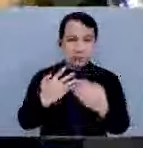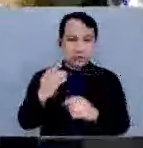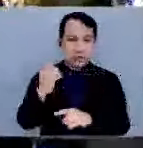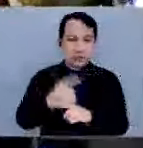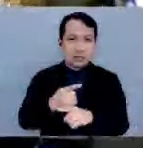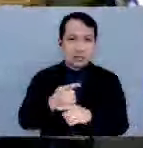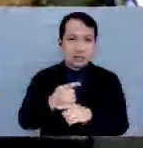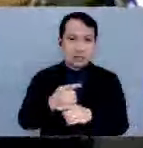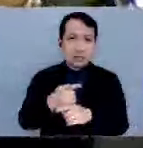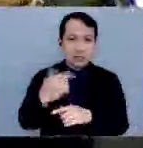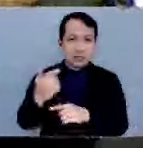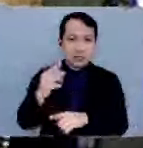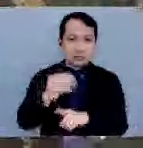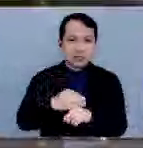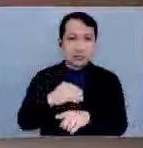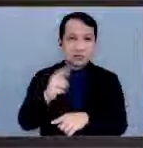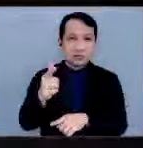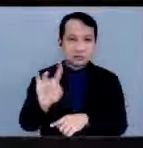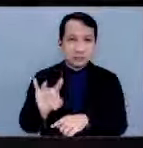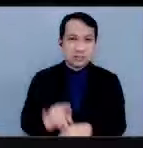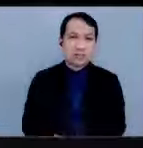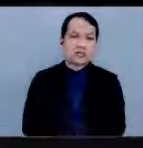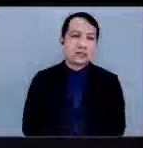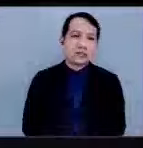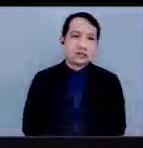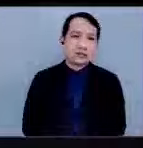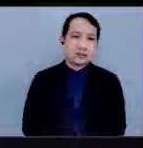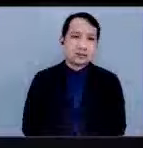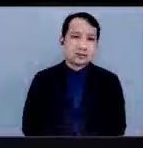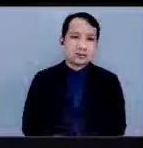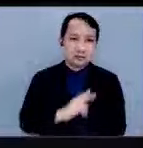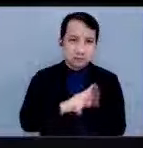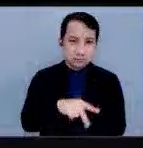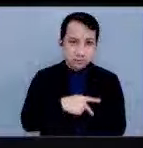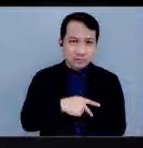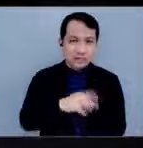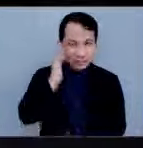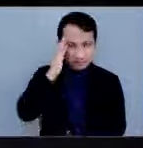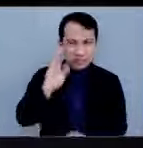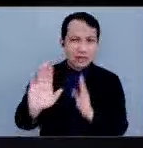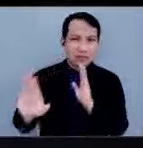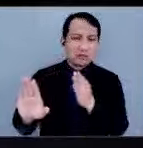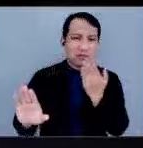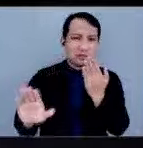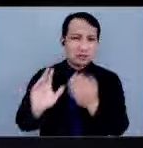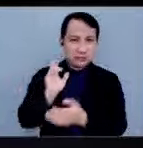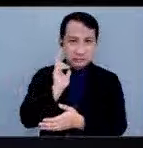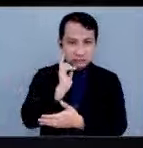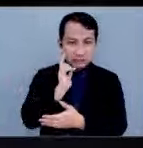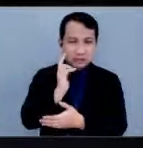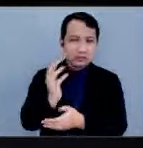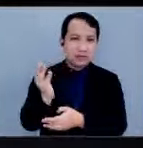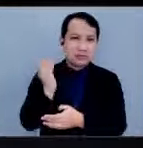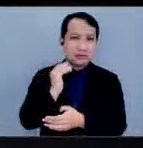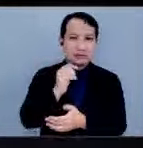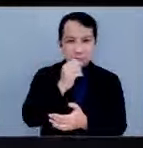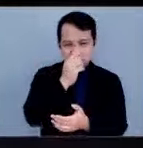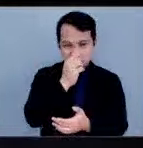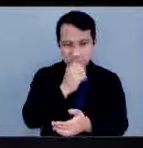kaarawan sa March 28. Personal ko namang kilala si PRRD. So,